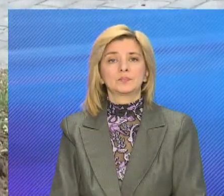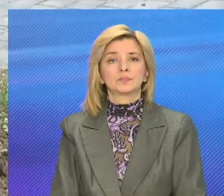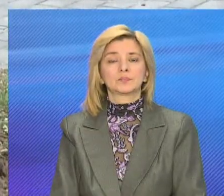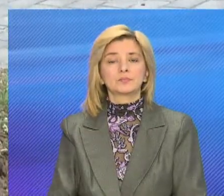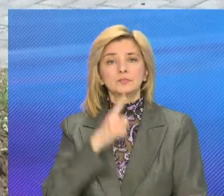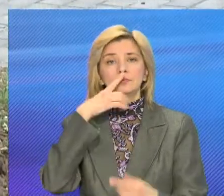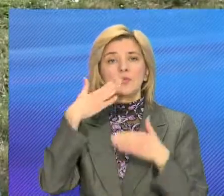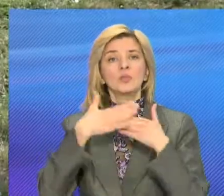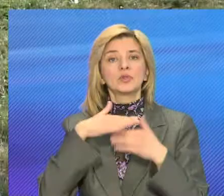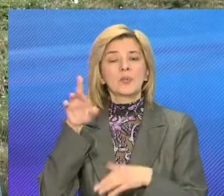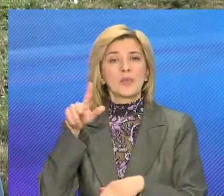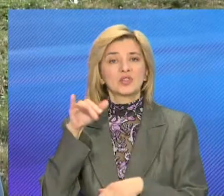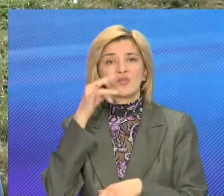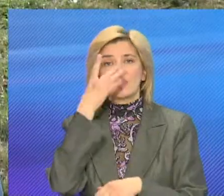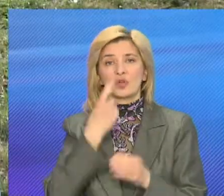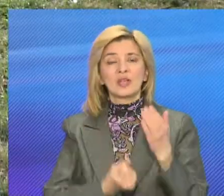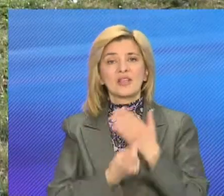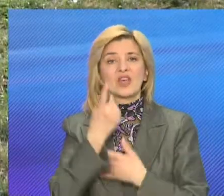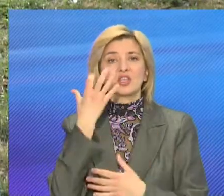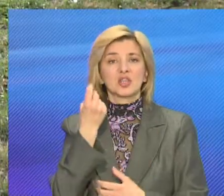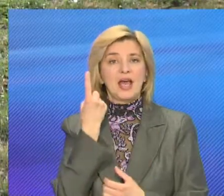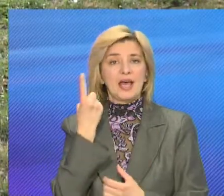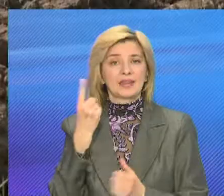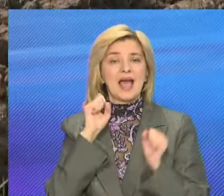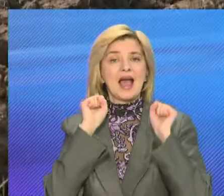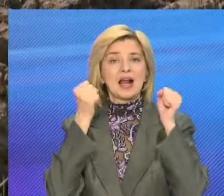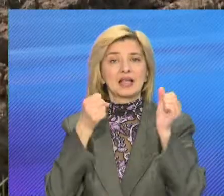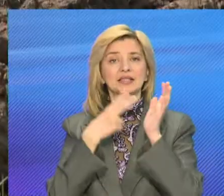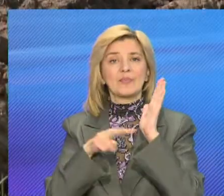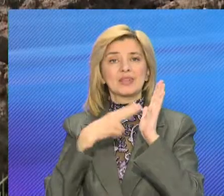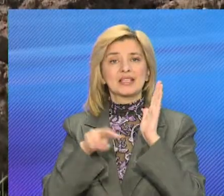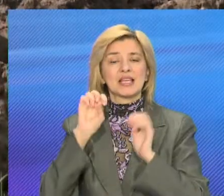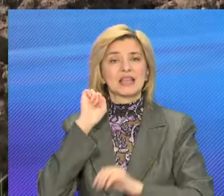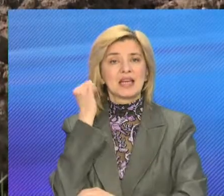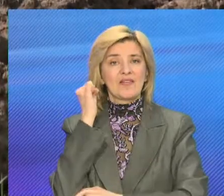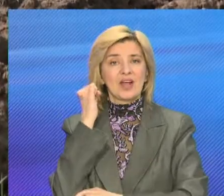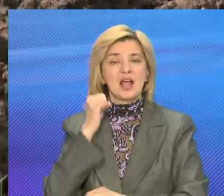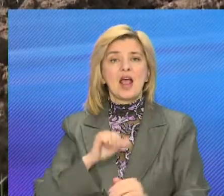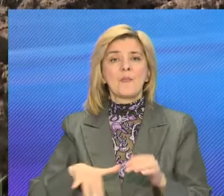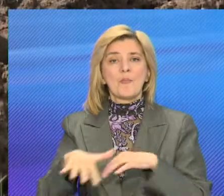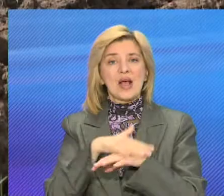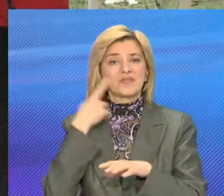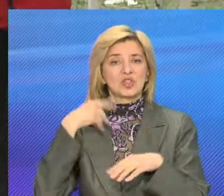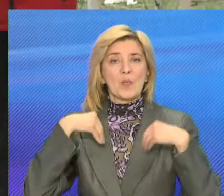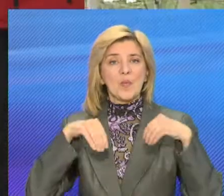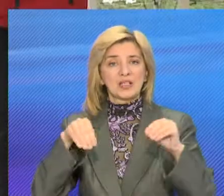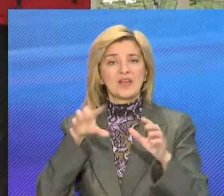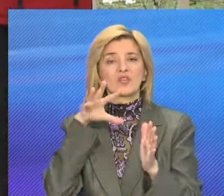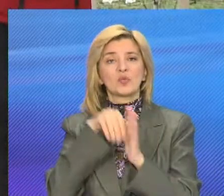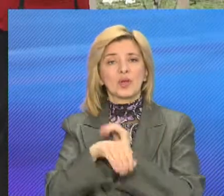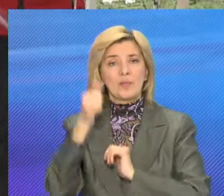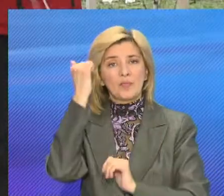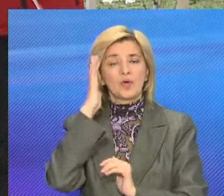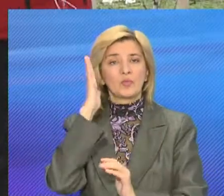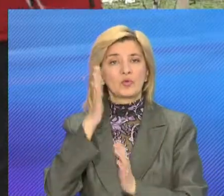У ближайшую пятницу у Гродня з'явится еще одна аллея 70 дрэв. А массовые зеленые посадки, у тым ліку и памятные,